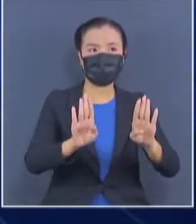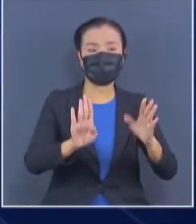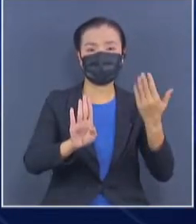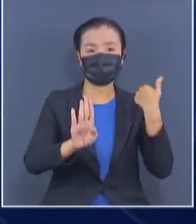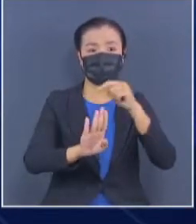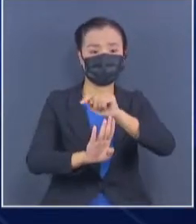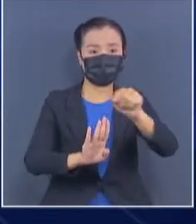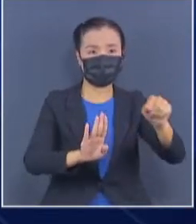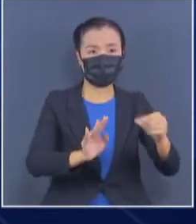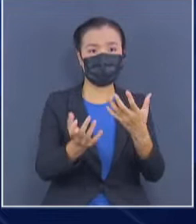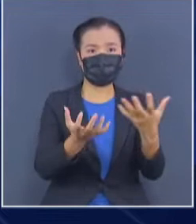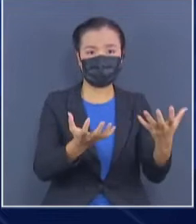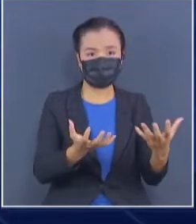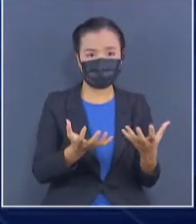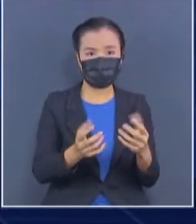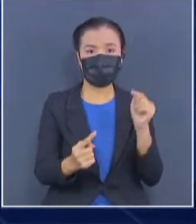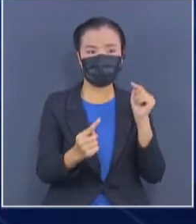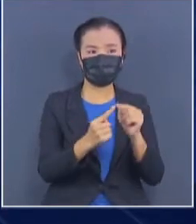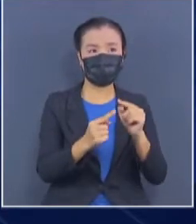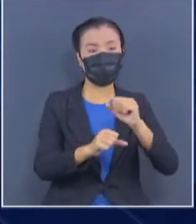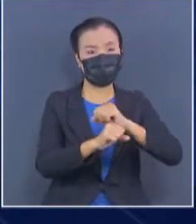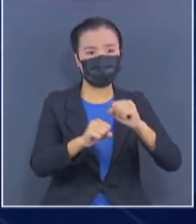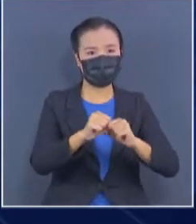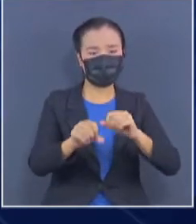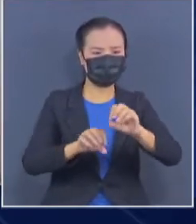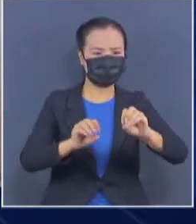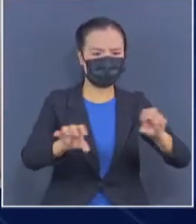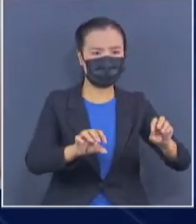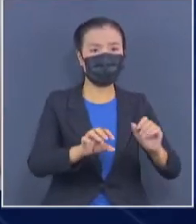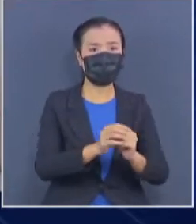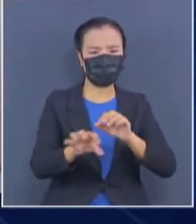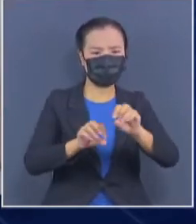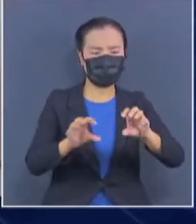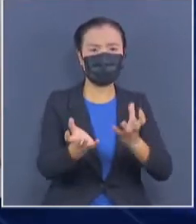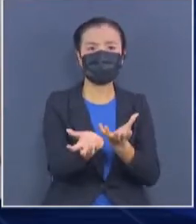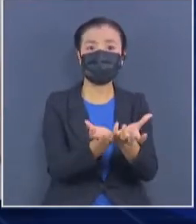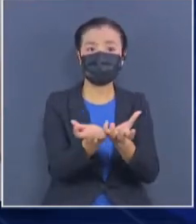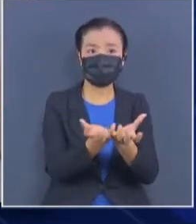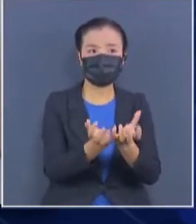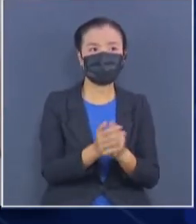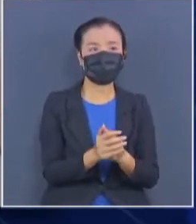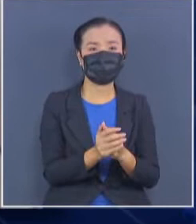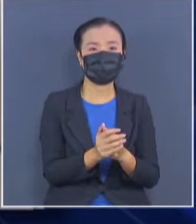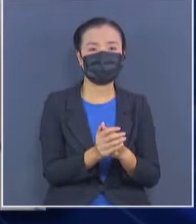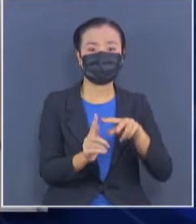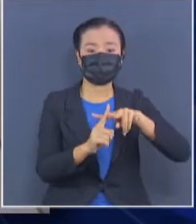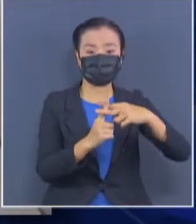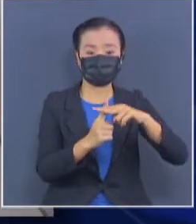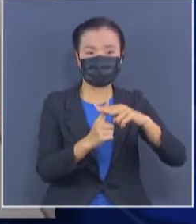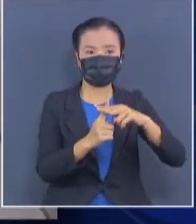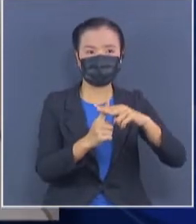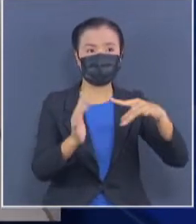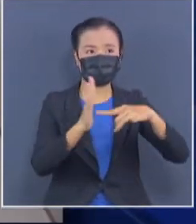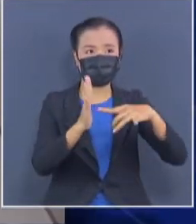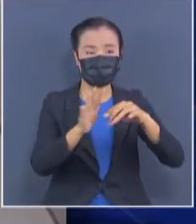หลายจุดนะครับมีวัสดุอุปกรณ์สำหรับการปรับปรุงอาคารบางก็จะได้เต็มพื้นที่เป็นหมดเลยเนี้ยน็อตตะปูอะไรเต็มสนามไปหมด